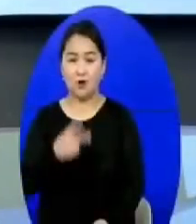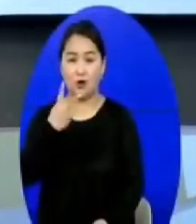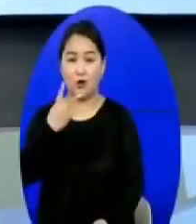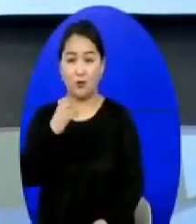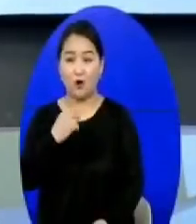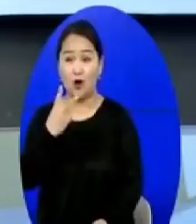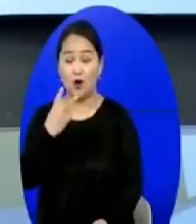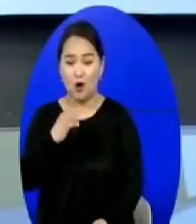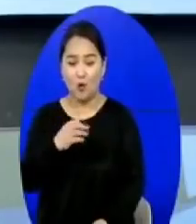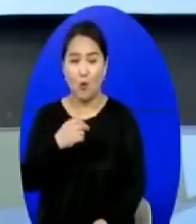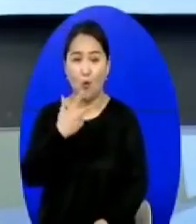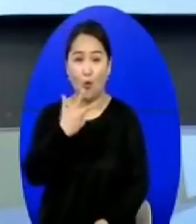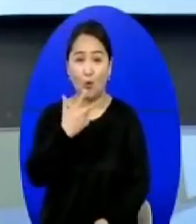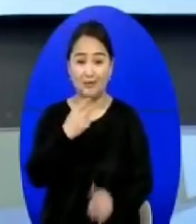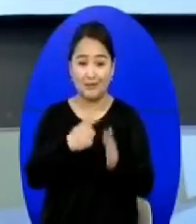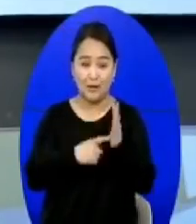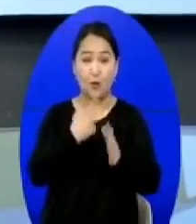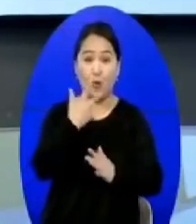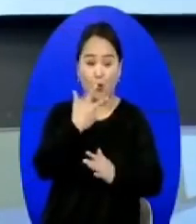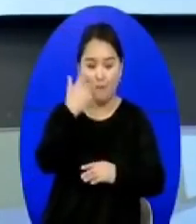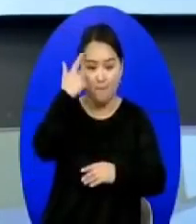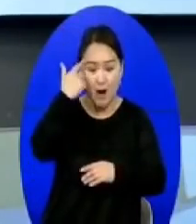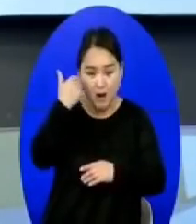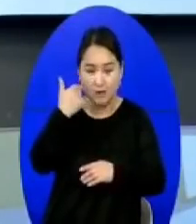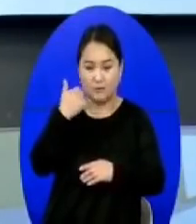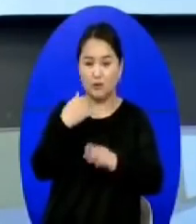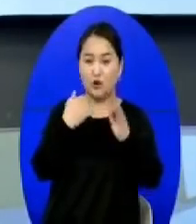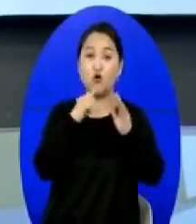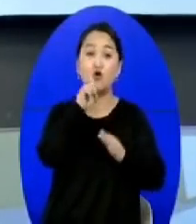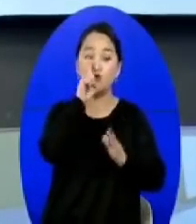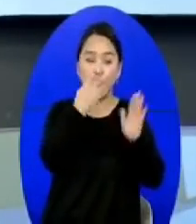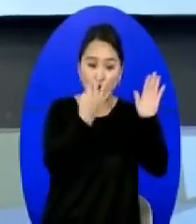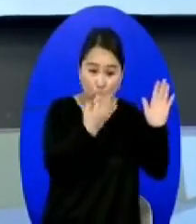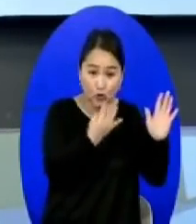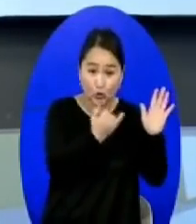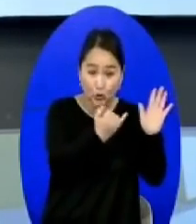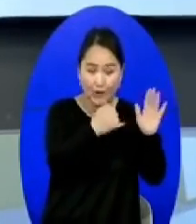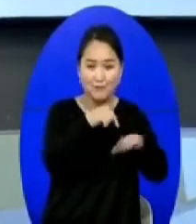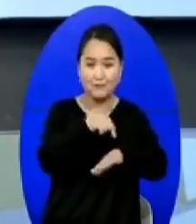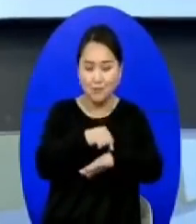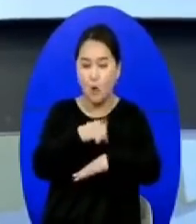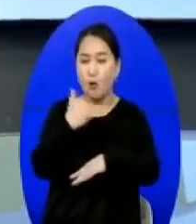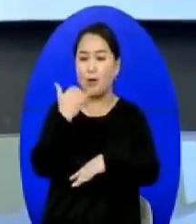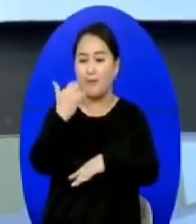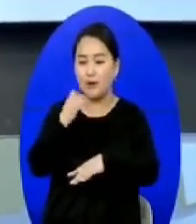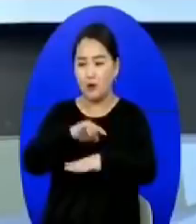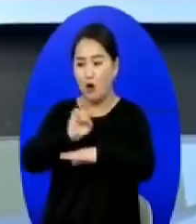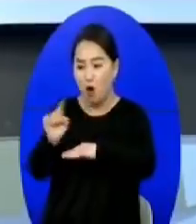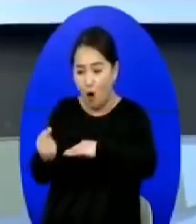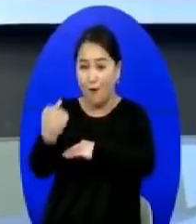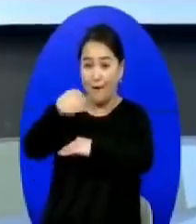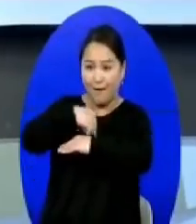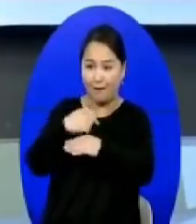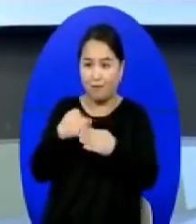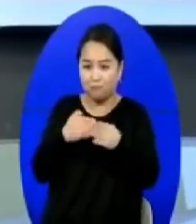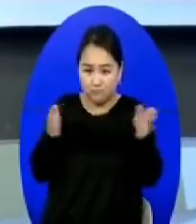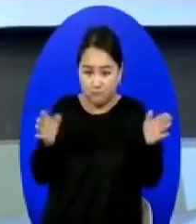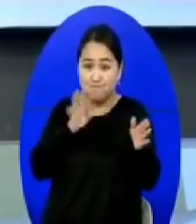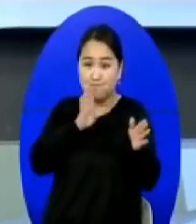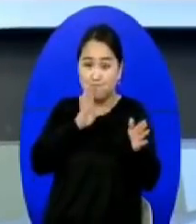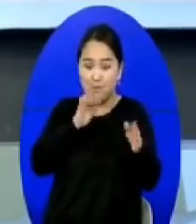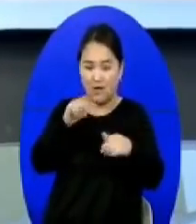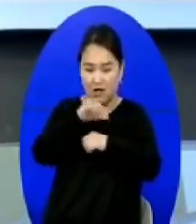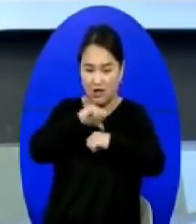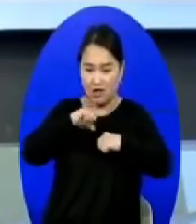Хоёрмын 20 оны 3 дугаар сарын 3 буюу маргааш өглөө 6 цагаас Улаанбаатар хот орон нутгийн хооронд орох гарах хөдөлгөөнийг нээхтэй холбогдуулан иргэд та